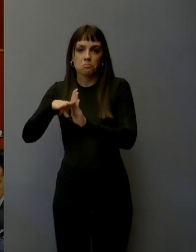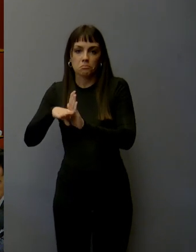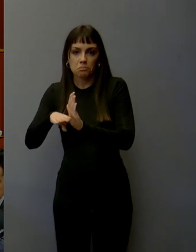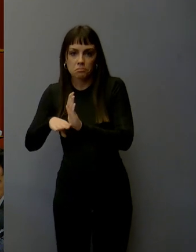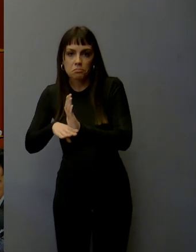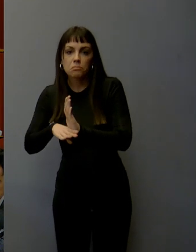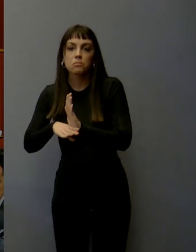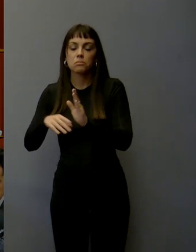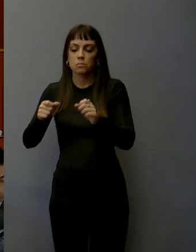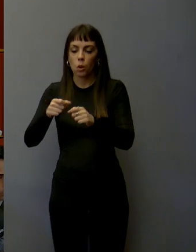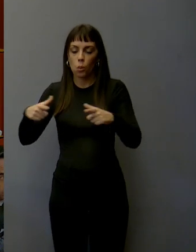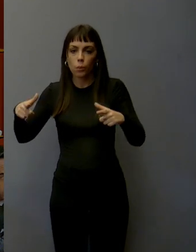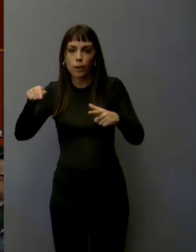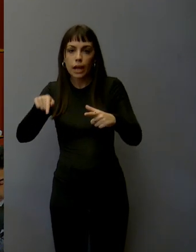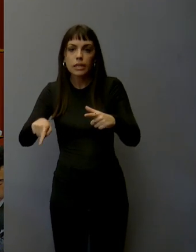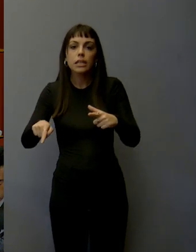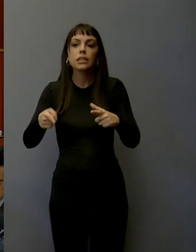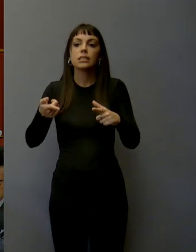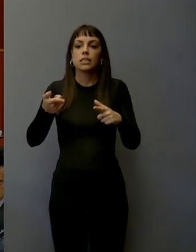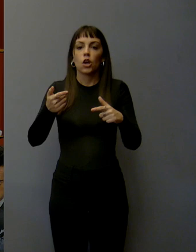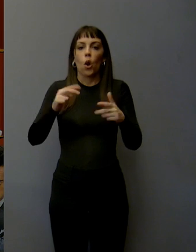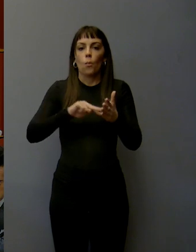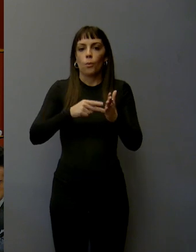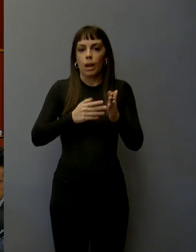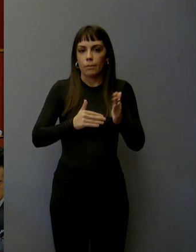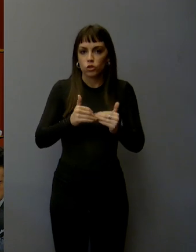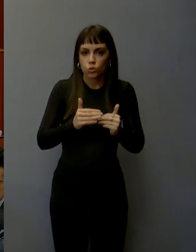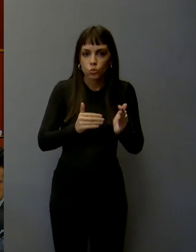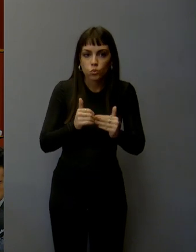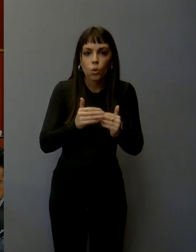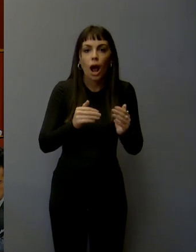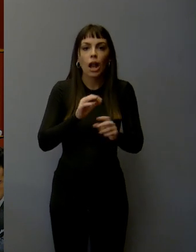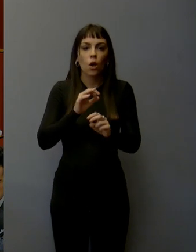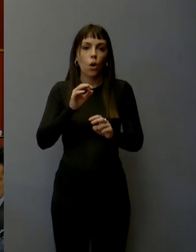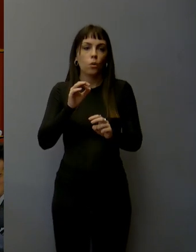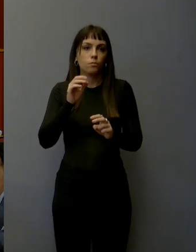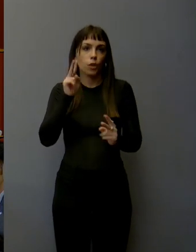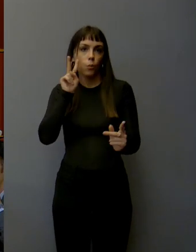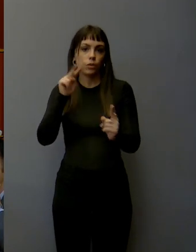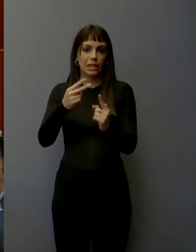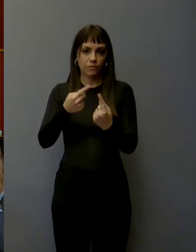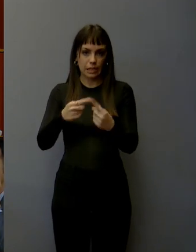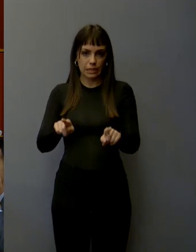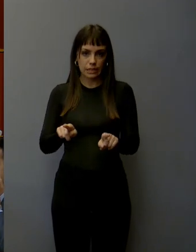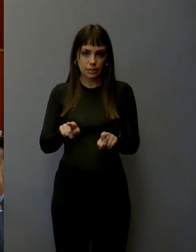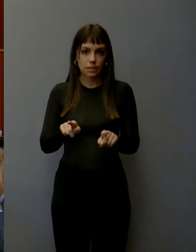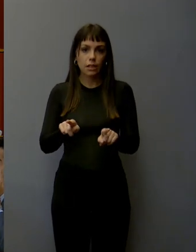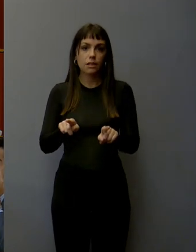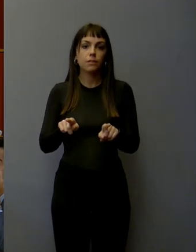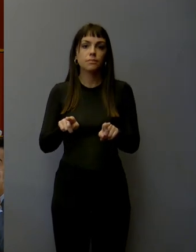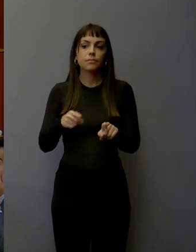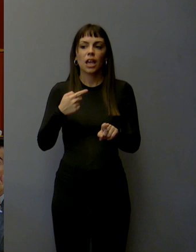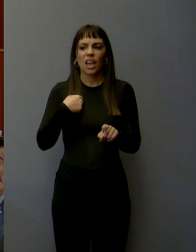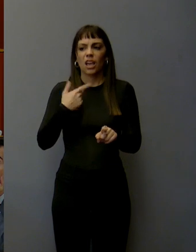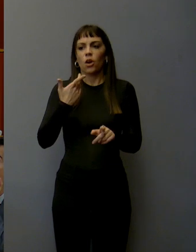un riordino urbanistico legati ad alcuni problemi strutturali e di visione Ma non voglio essere particolarmente lungo